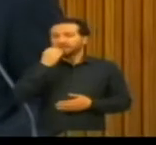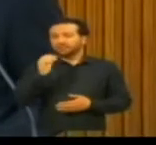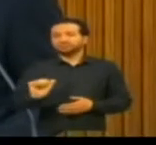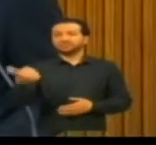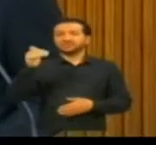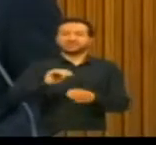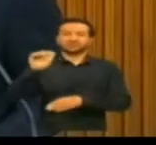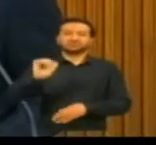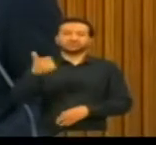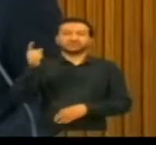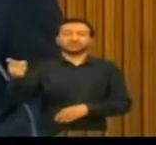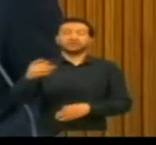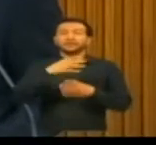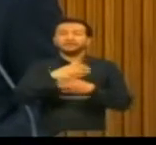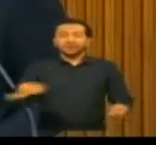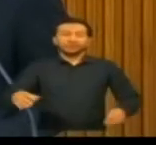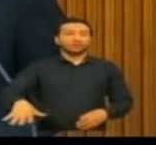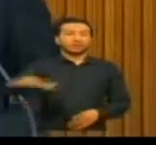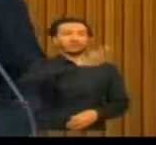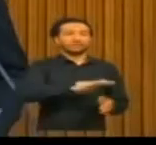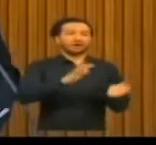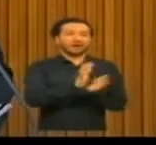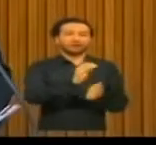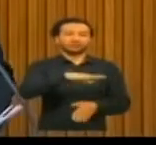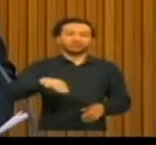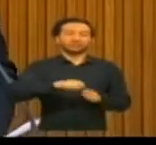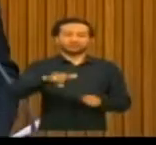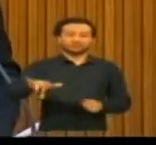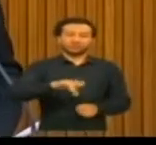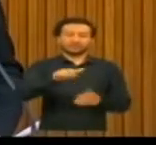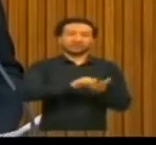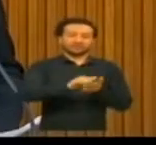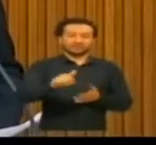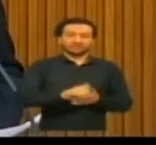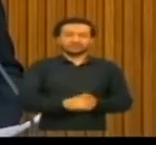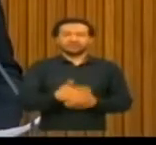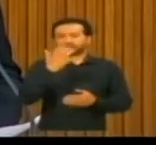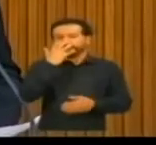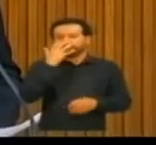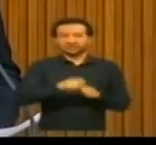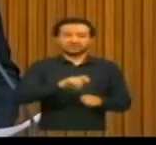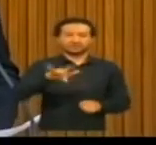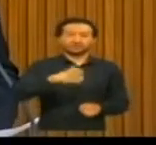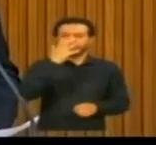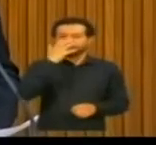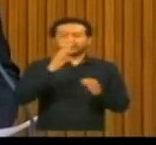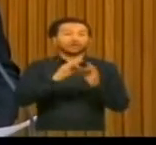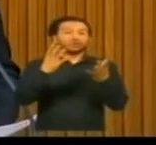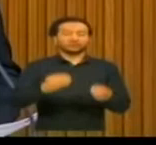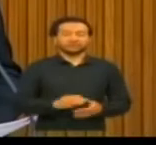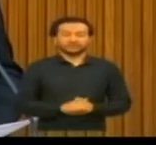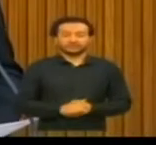balda. Ama milyonlarca ailenin çocukları işsiz. Hepsi bekliyorlar, iş bekliyorlar ne olacak diye.